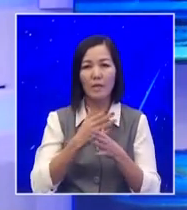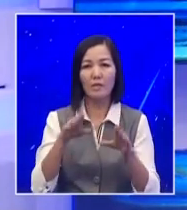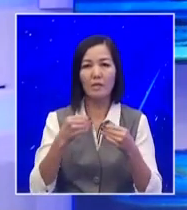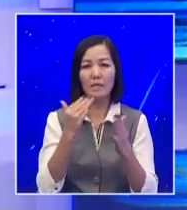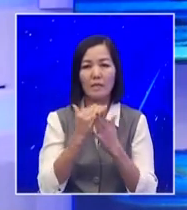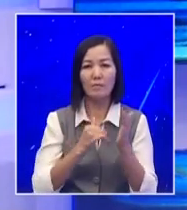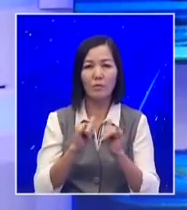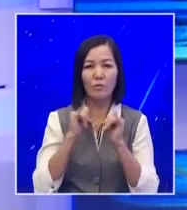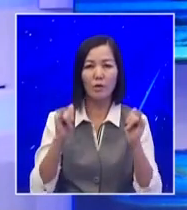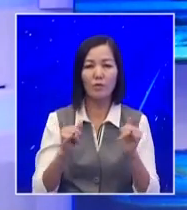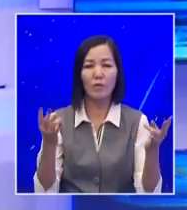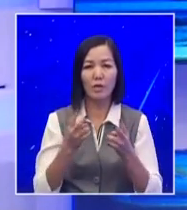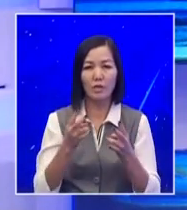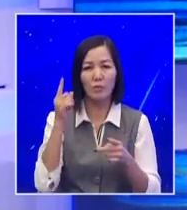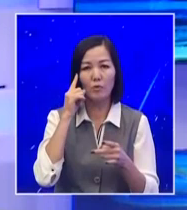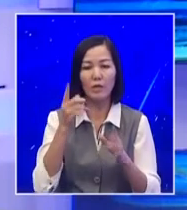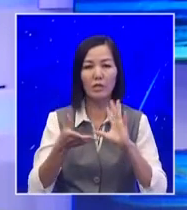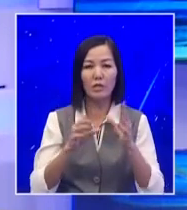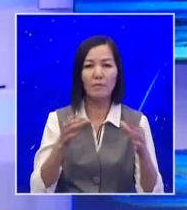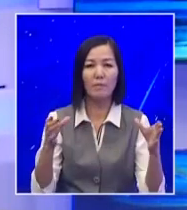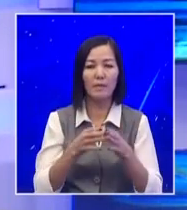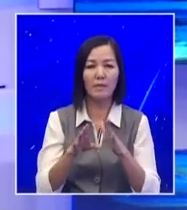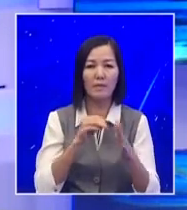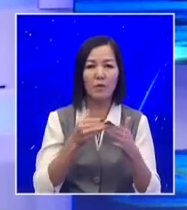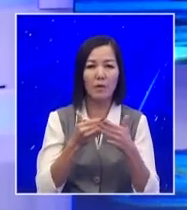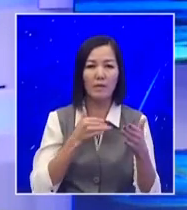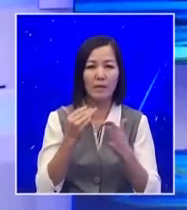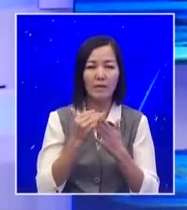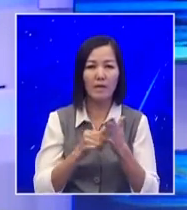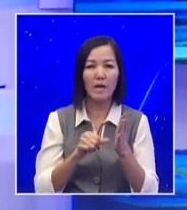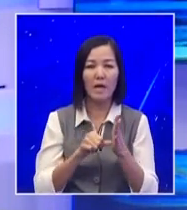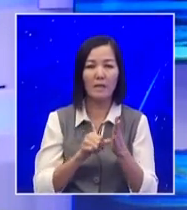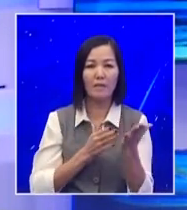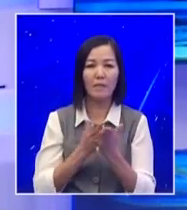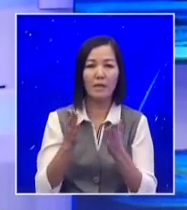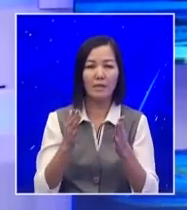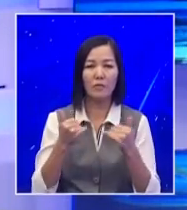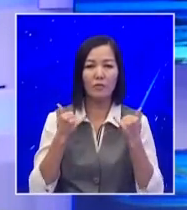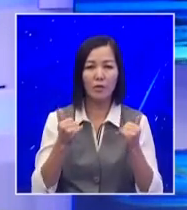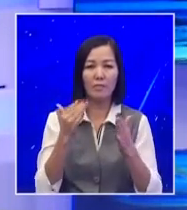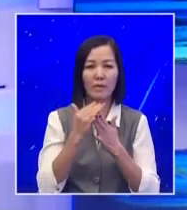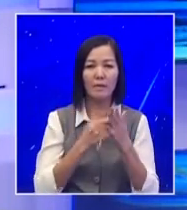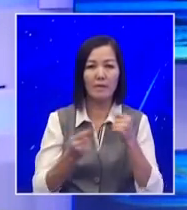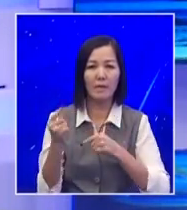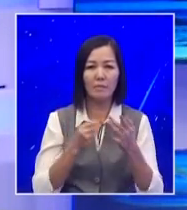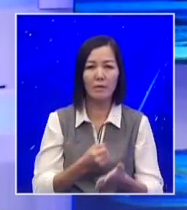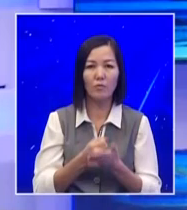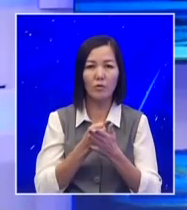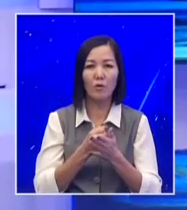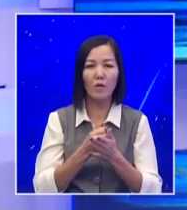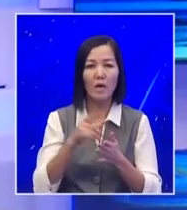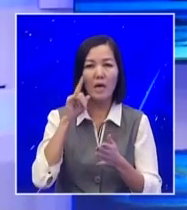субсидиялар тізімін ұлғайту қажет деп санайды. Жалпы партияның сайлауалды бағдарламасы 6 бағыттан тұрады. Бағдарламада кәсіпкерлікті қолдаудан